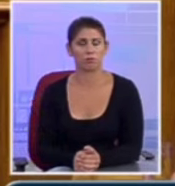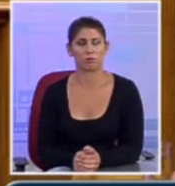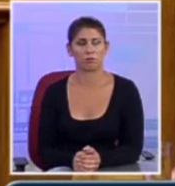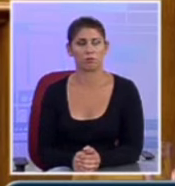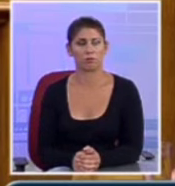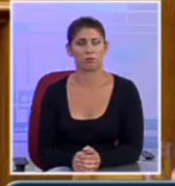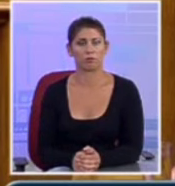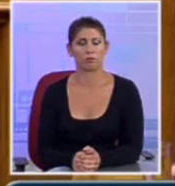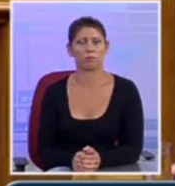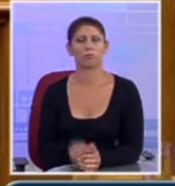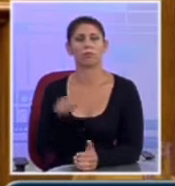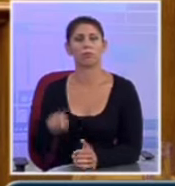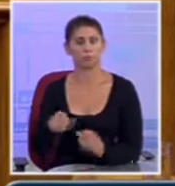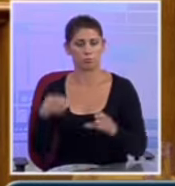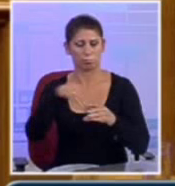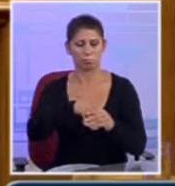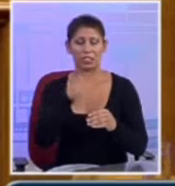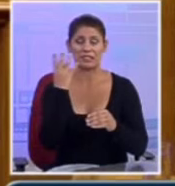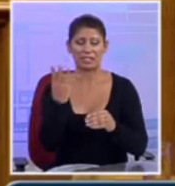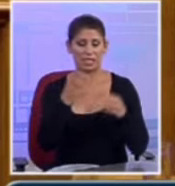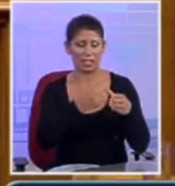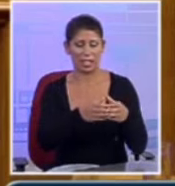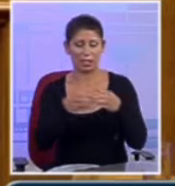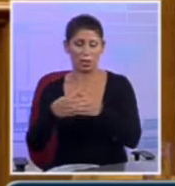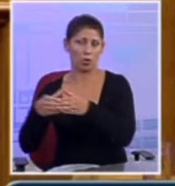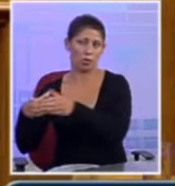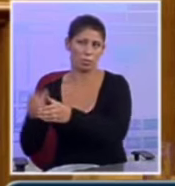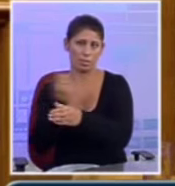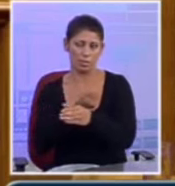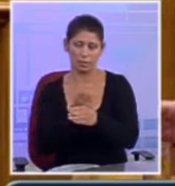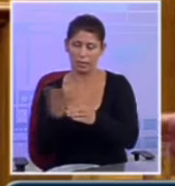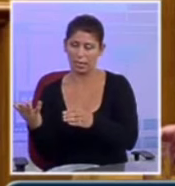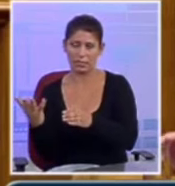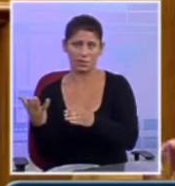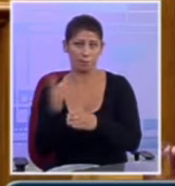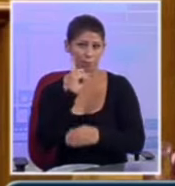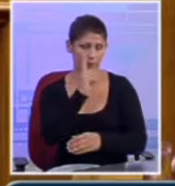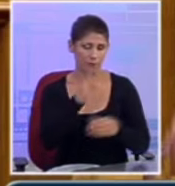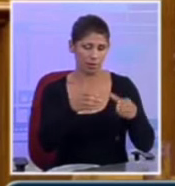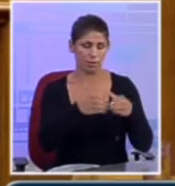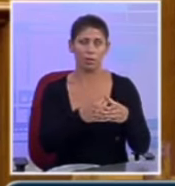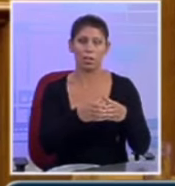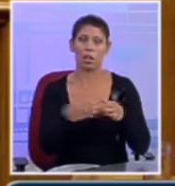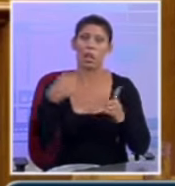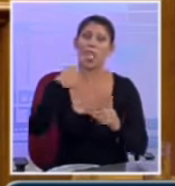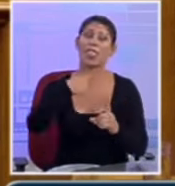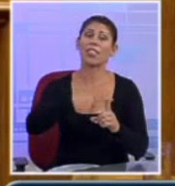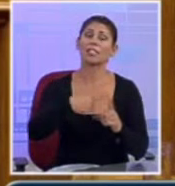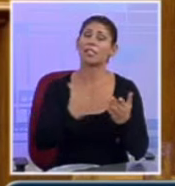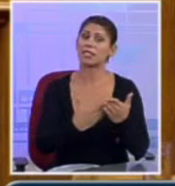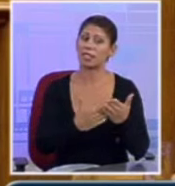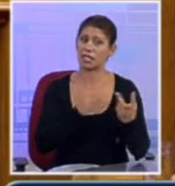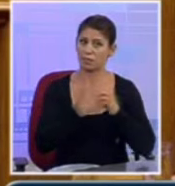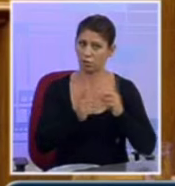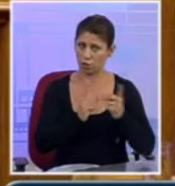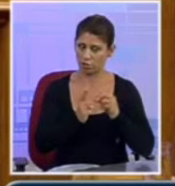Αυτά κατατάσσονται σε τέσσερις κατηγορίες. Η πρώτη κατηγορία είναι τα θετικά στοιχεία της